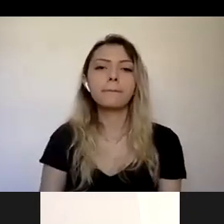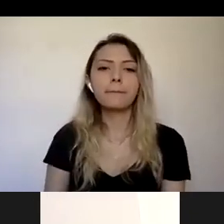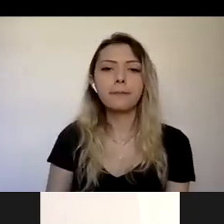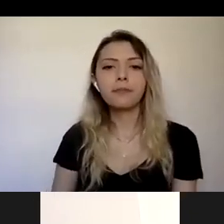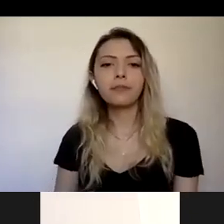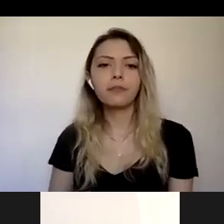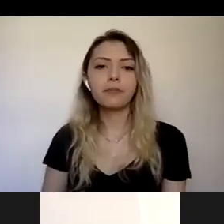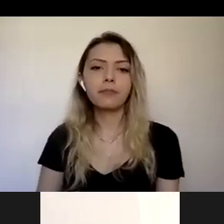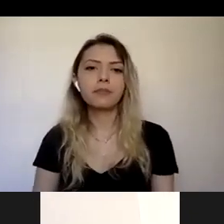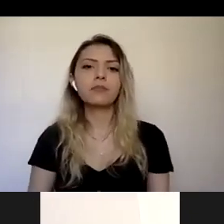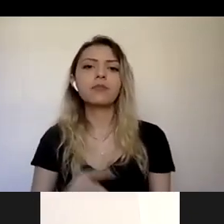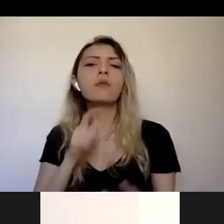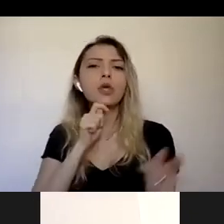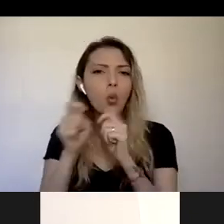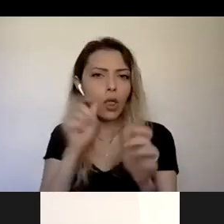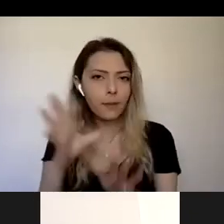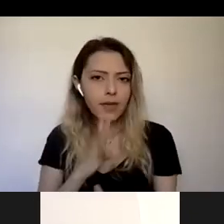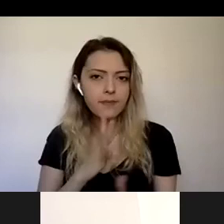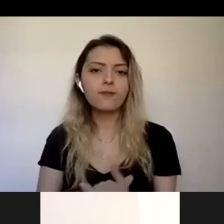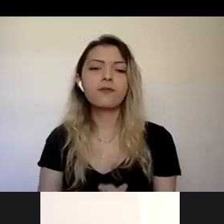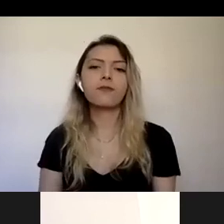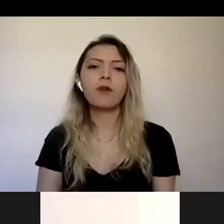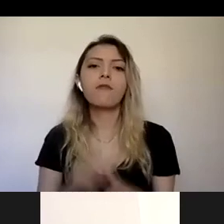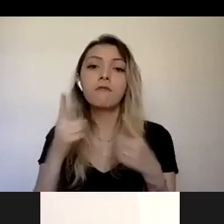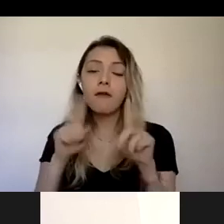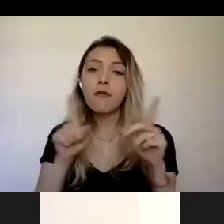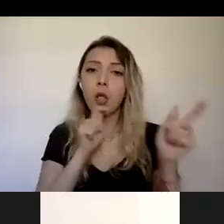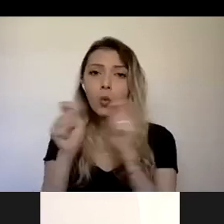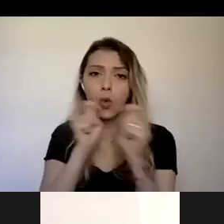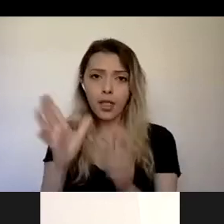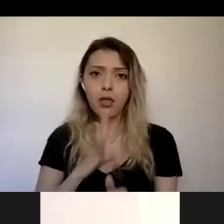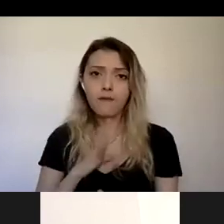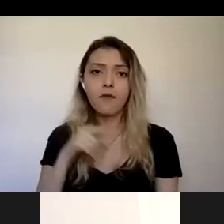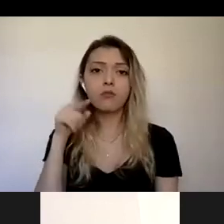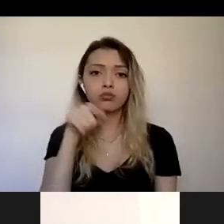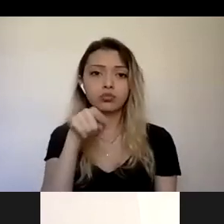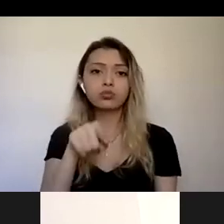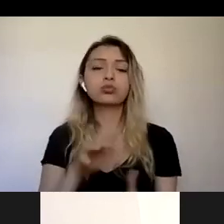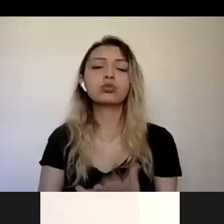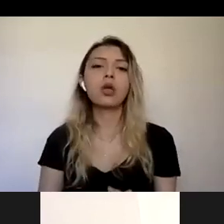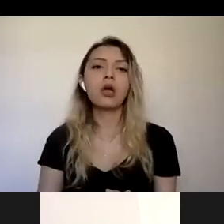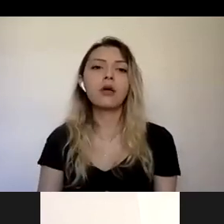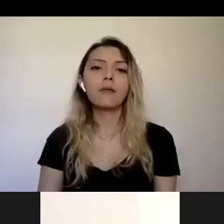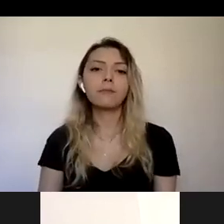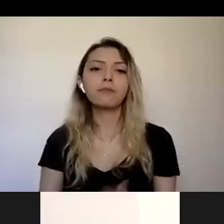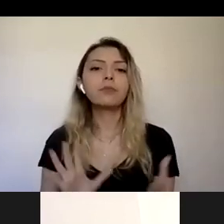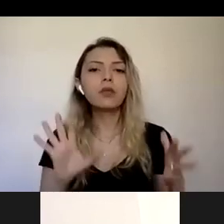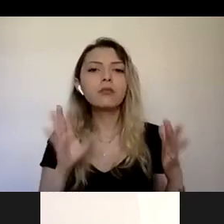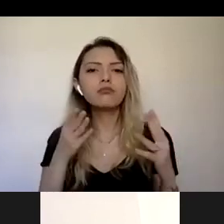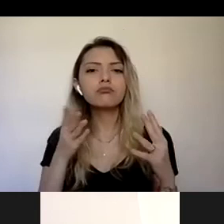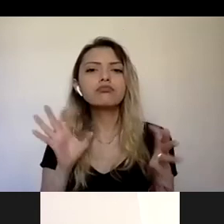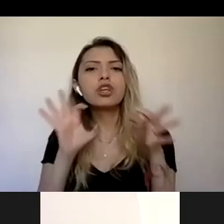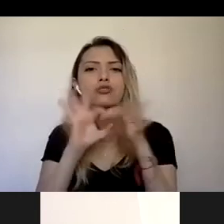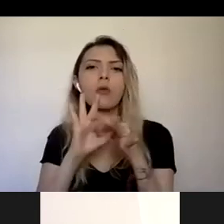biyoçeşitliliğin korunması sözleşmesi gibi farklı sözleşmelerde de buna referanslar var. Oradan doğru çalışılabilir Türkiye'de